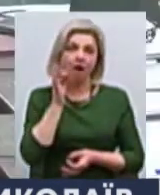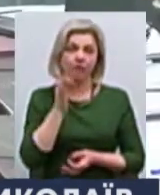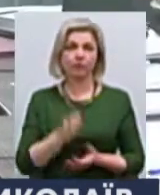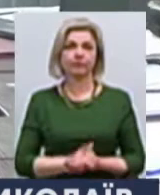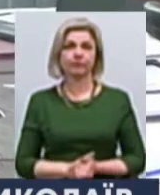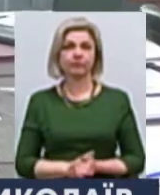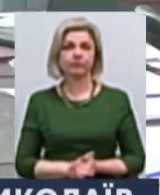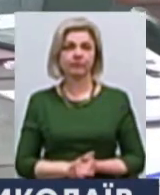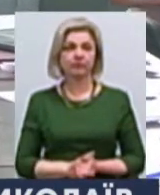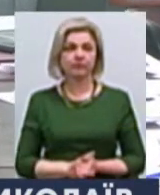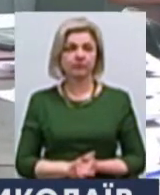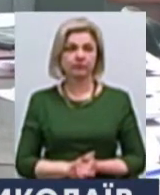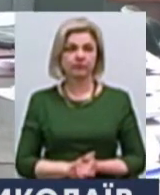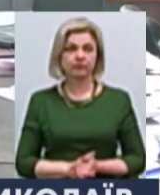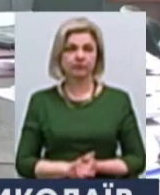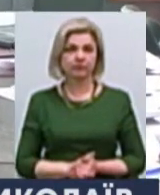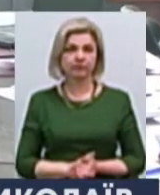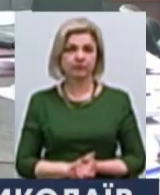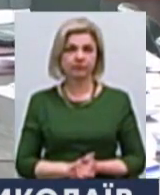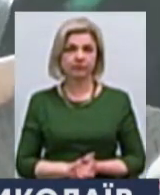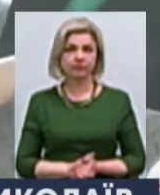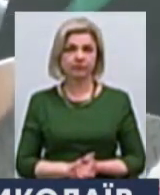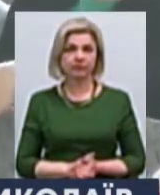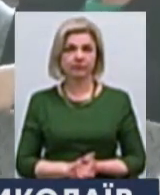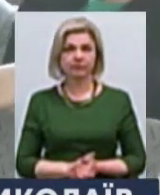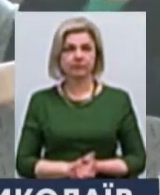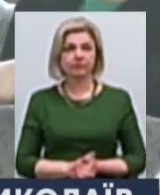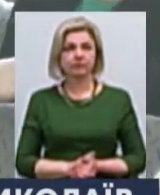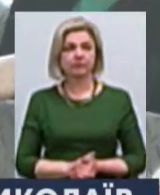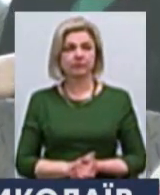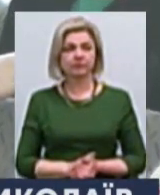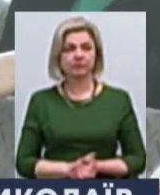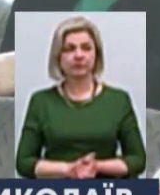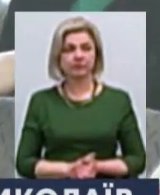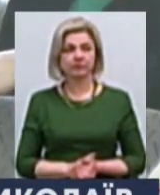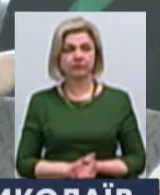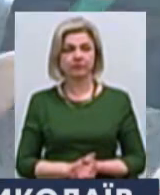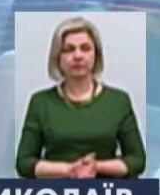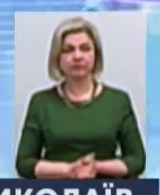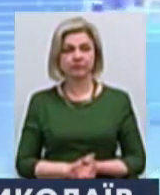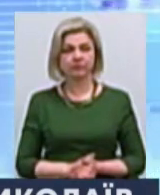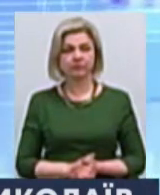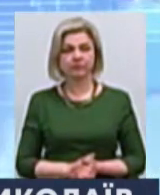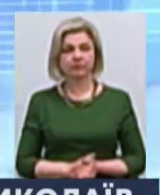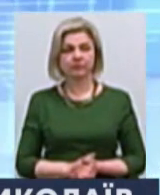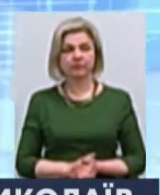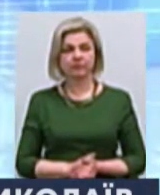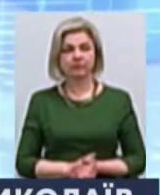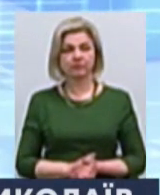автомати. Вікторія Чернявська, Вікторія Андрушків, Юлія Кускова, телевізійні новини Миколаївщини.